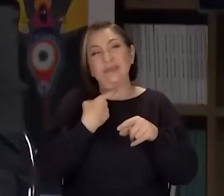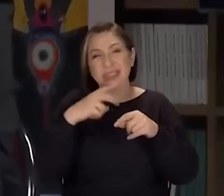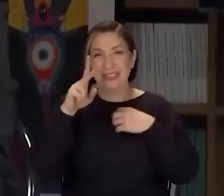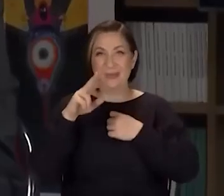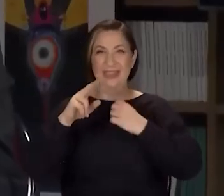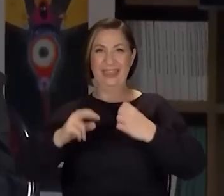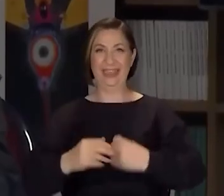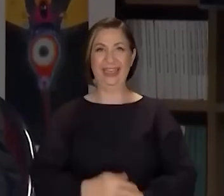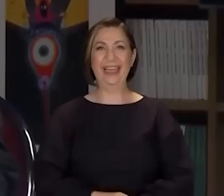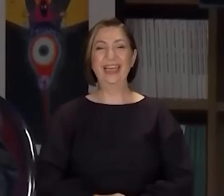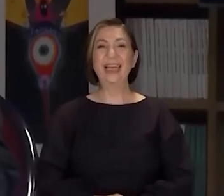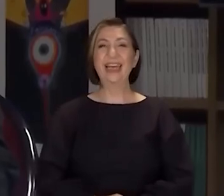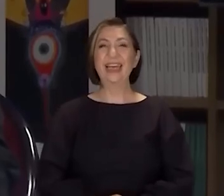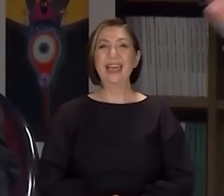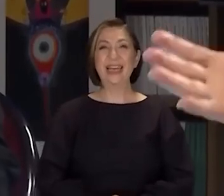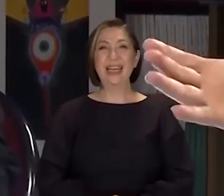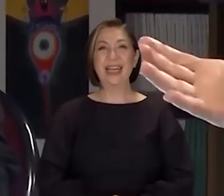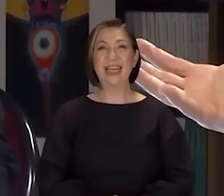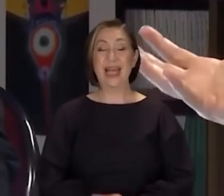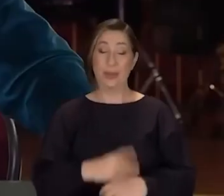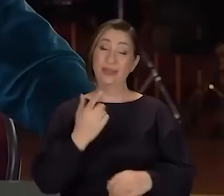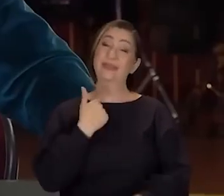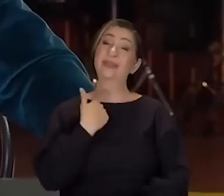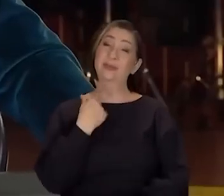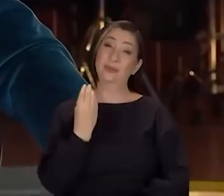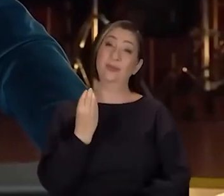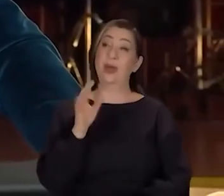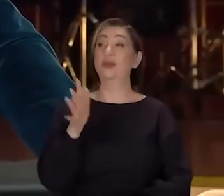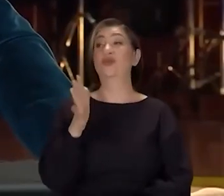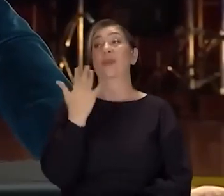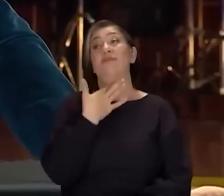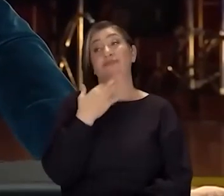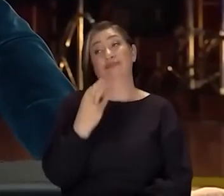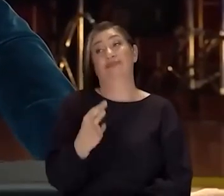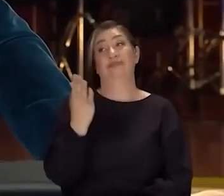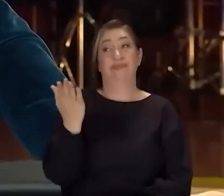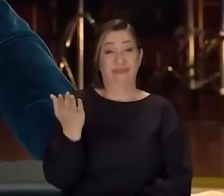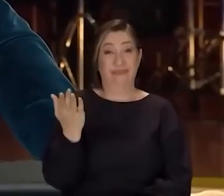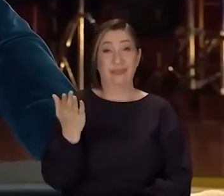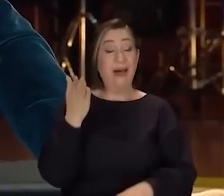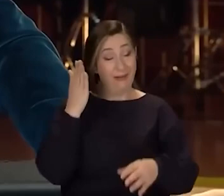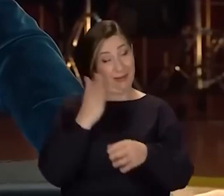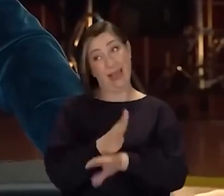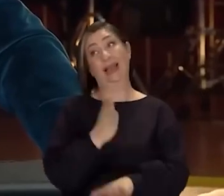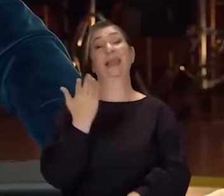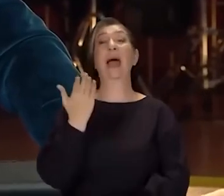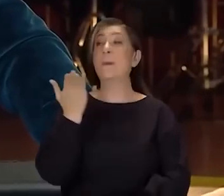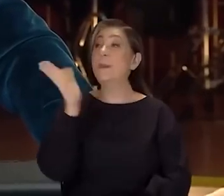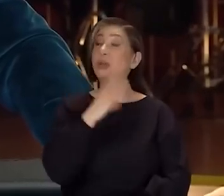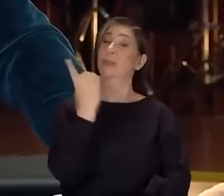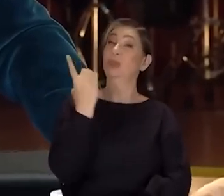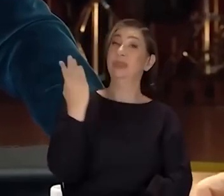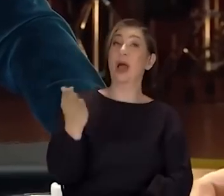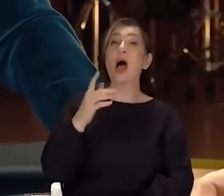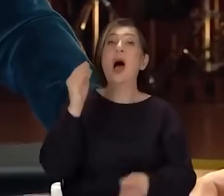olabilir hocam. Süveter giymiş. Ama yani ses de, ses çok acayip. Yani hakikaten başka bir